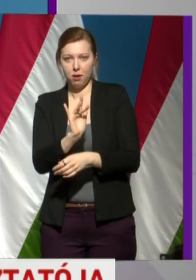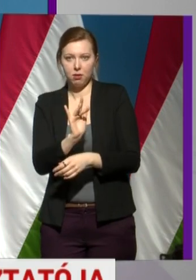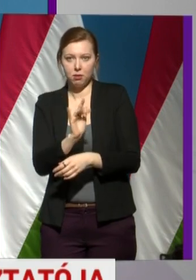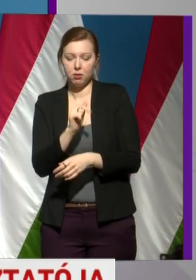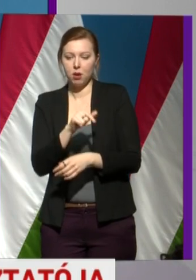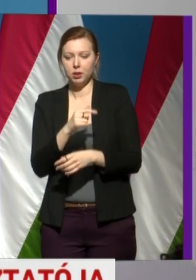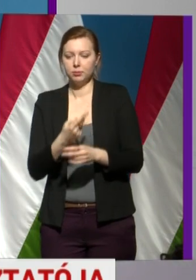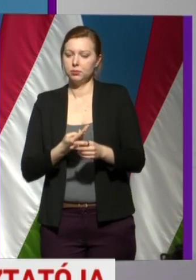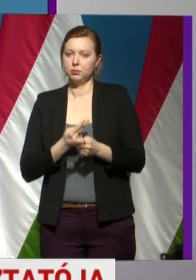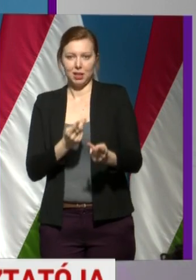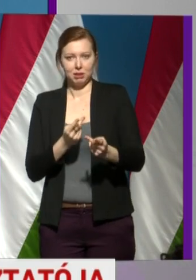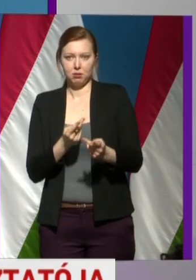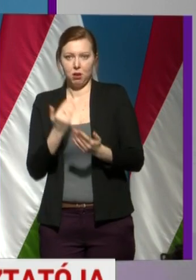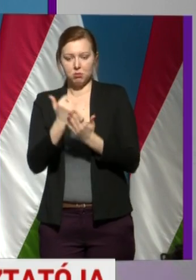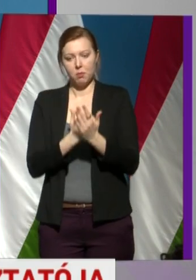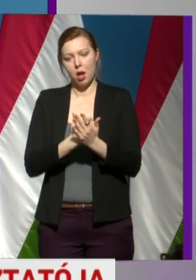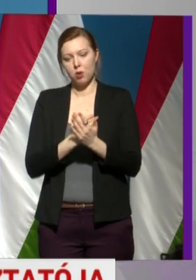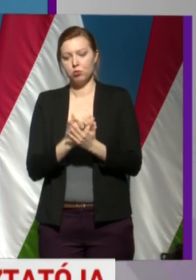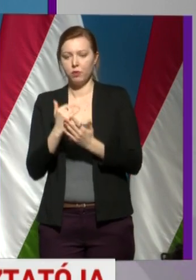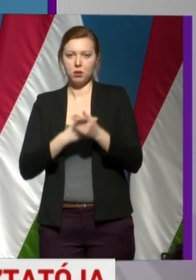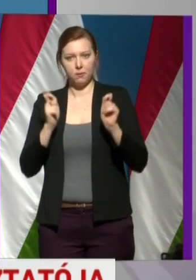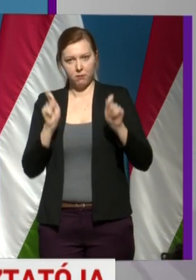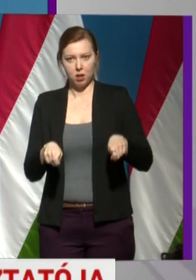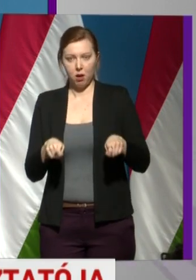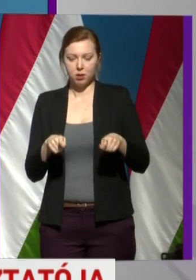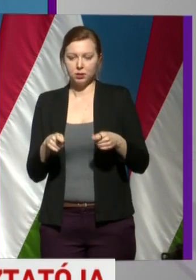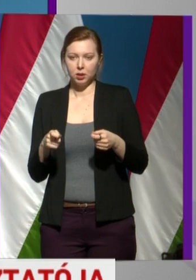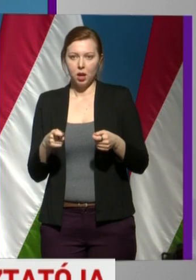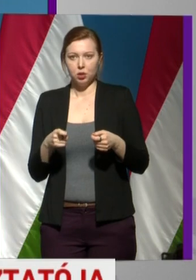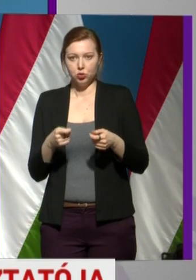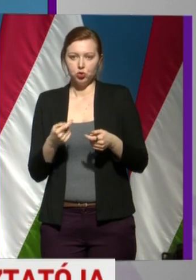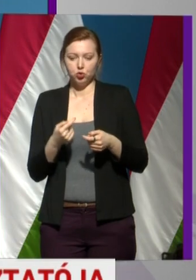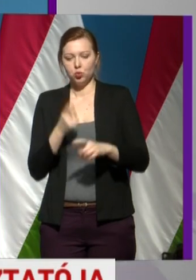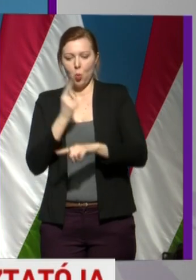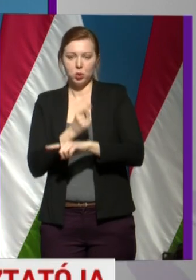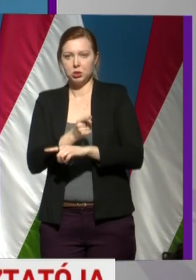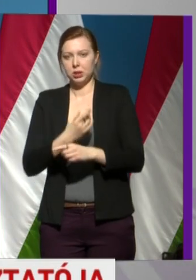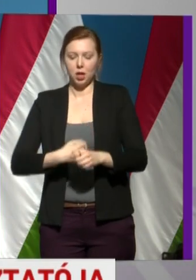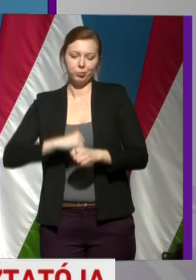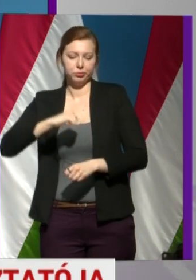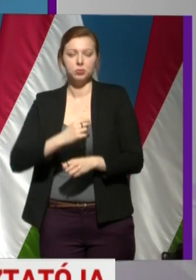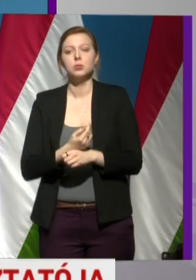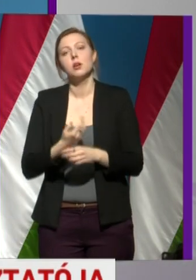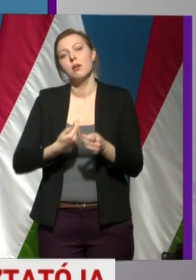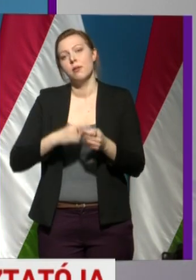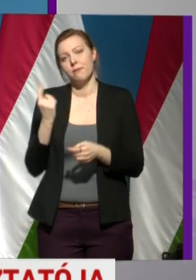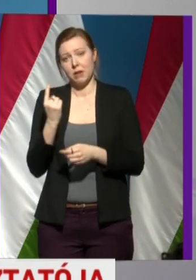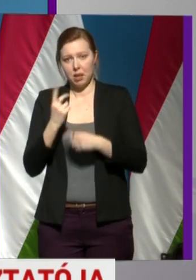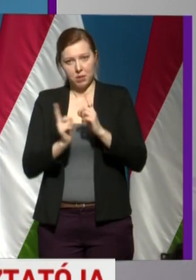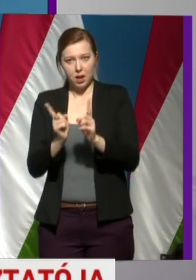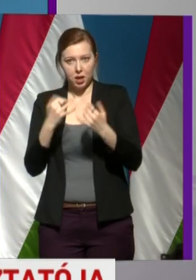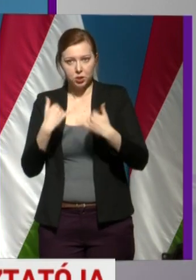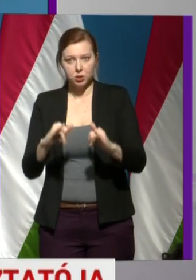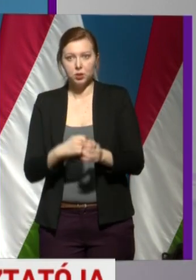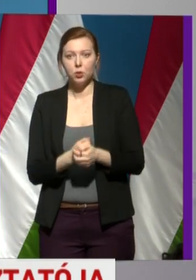aki megszegte a szabályos feladatvégrehajtásnak arra vonatkozó utasításokat, fegyelmeljárás indult. Ennek az